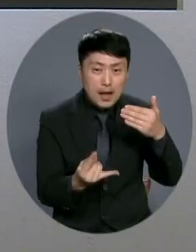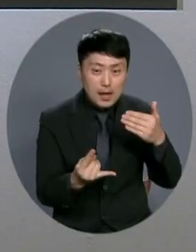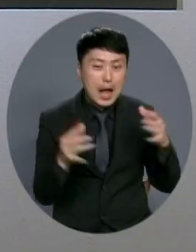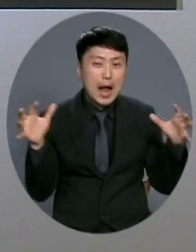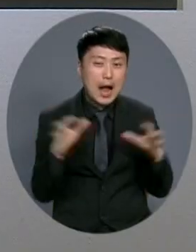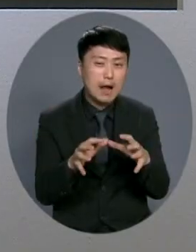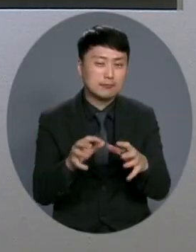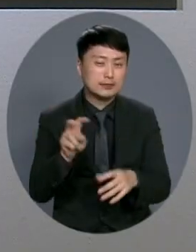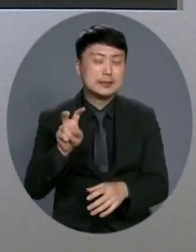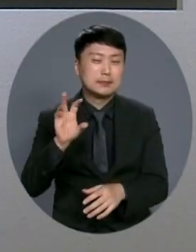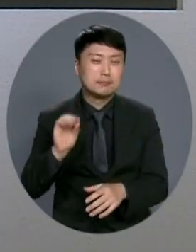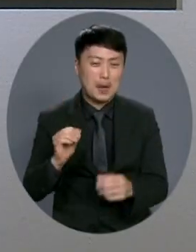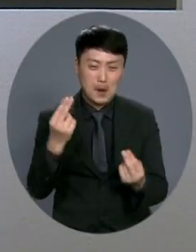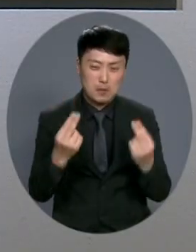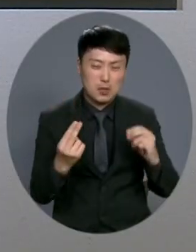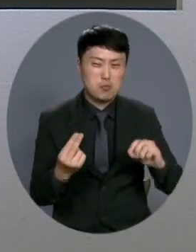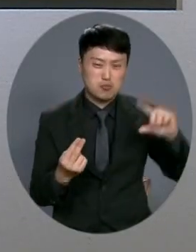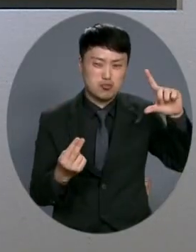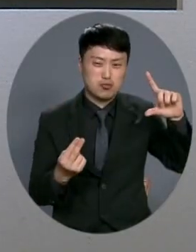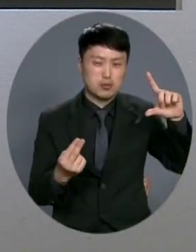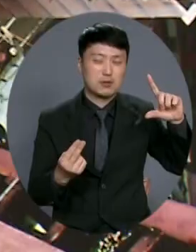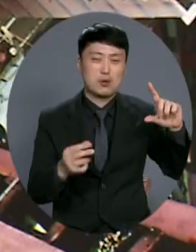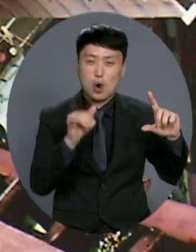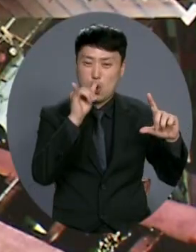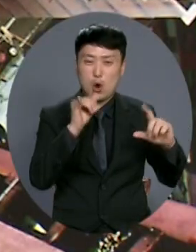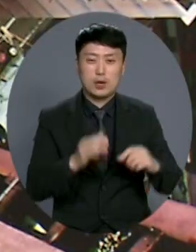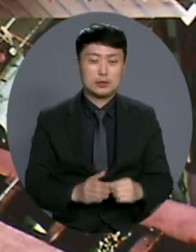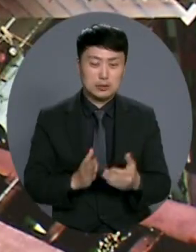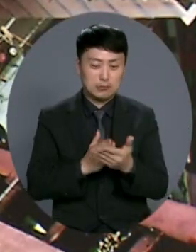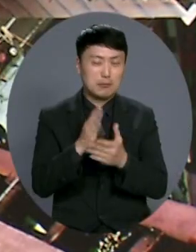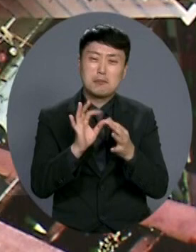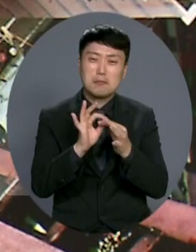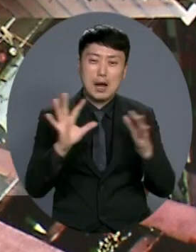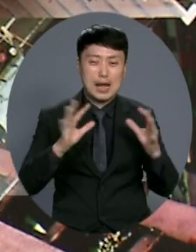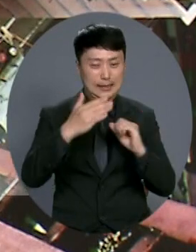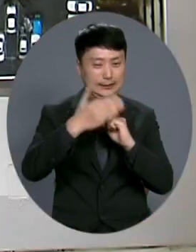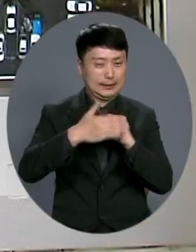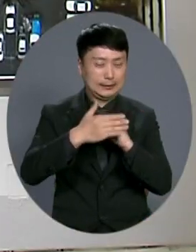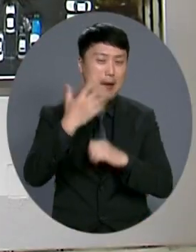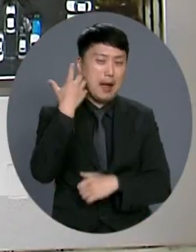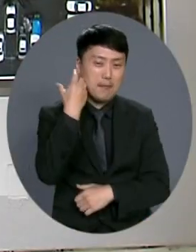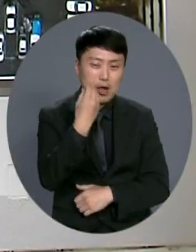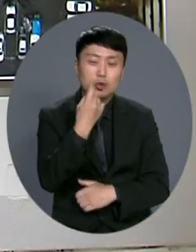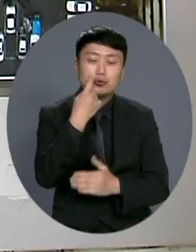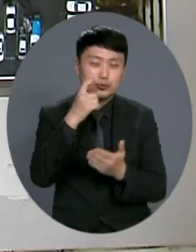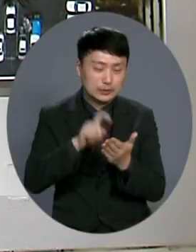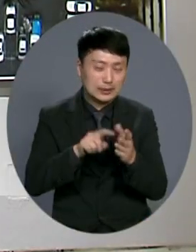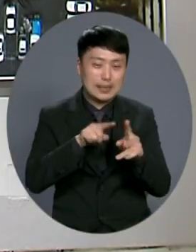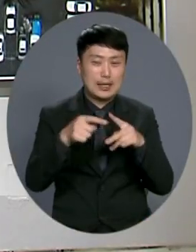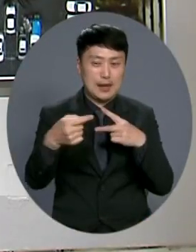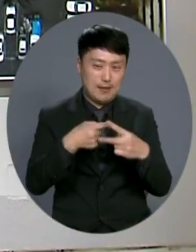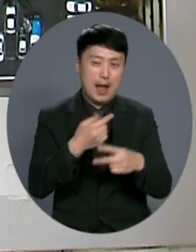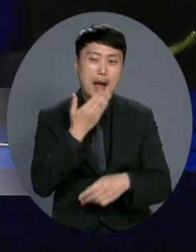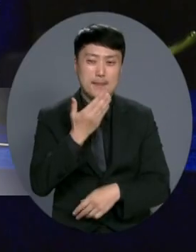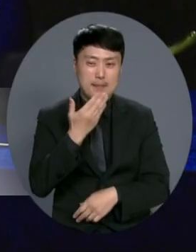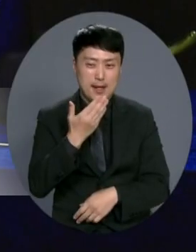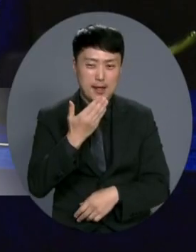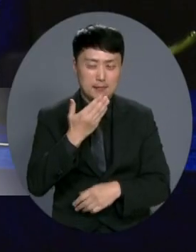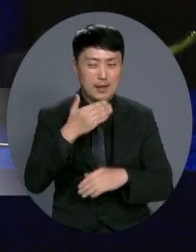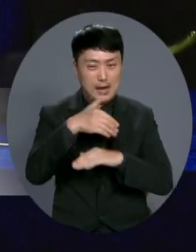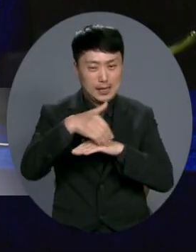20만 명을 훌쩍 넘었습니다. 전문가가 아니더라도 사진만이 가진 매력을 쉽게 이해할 수 있도록 구성한